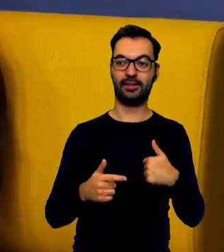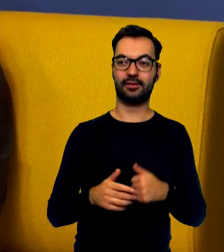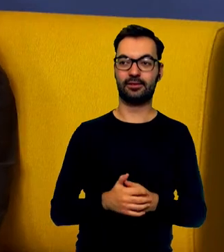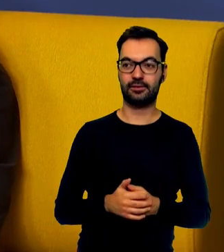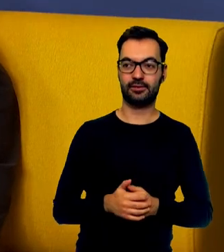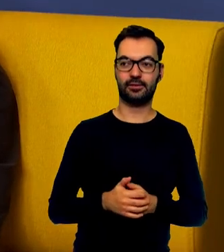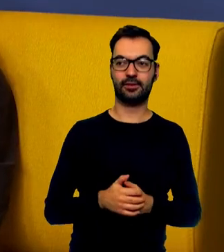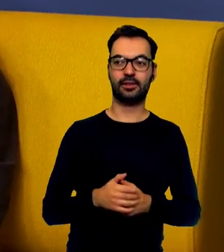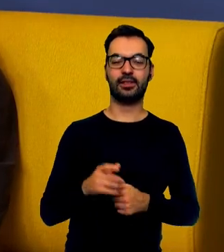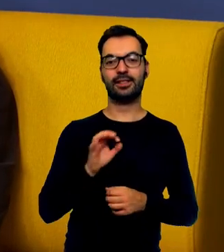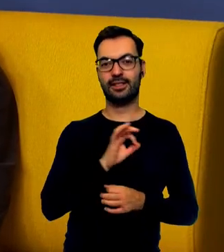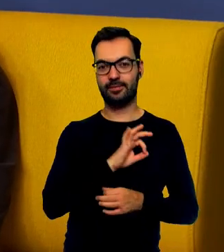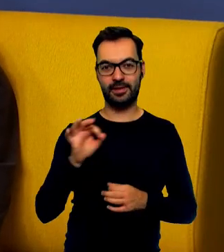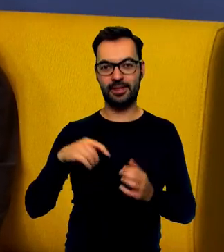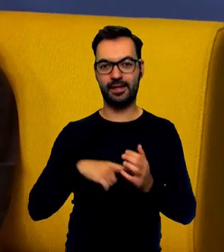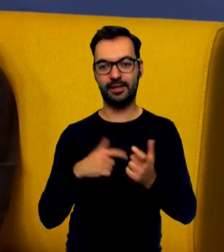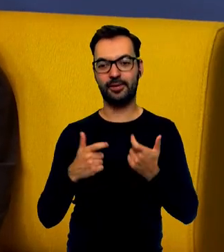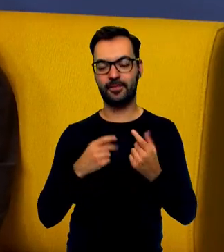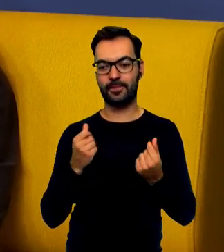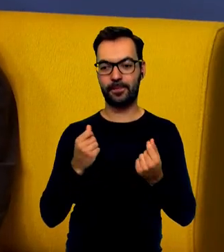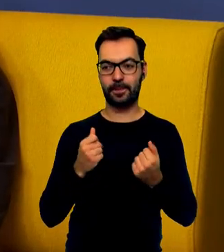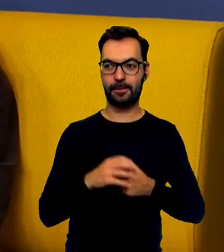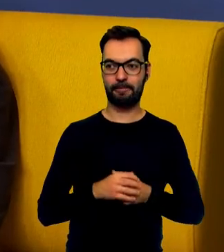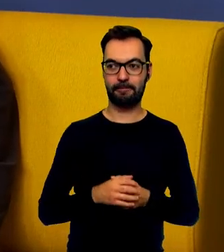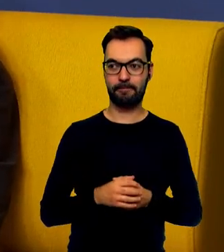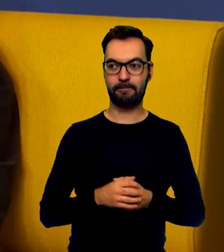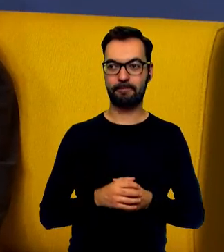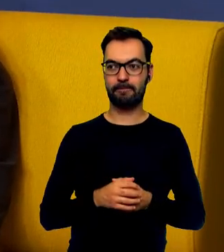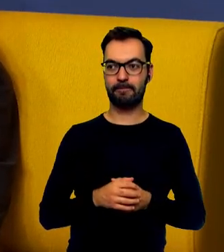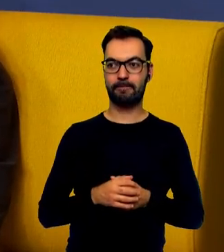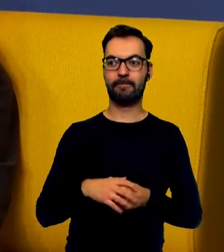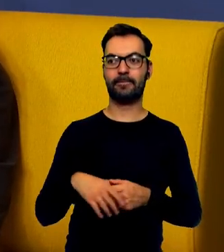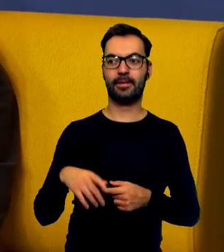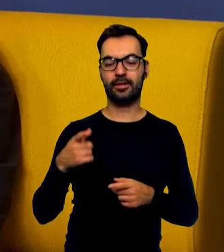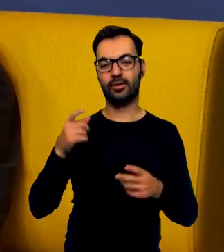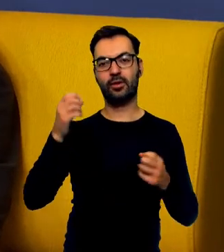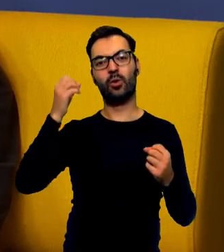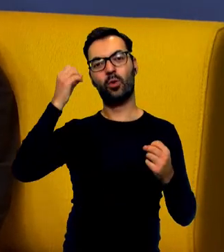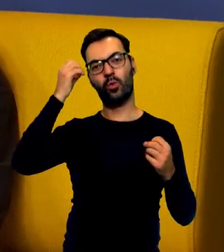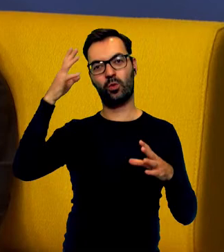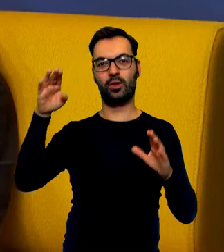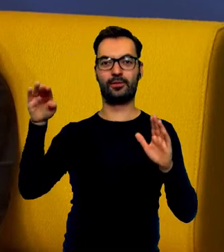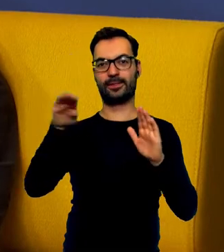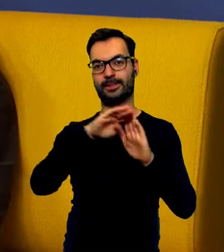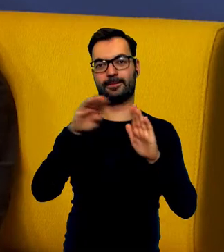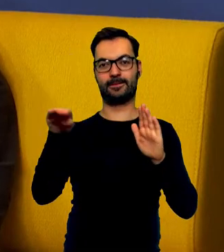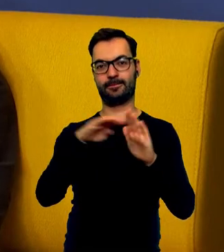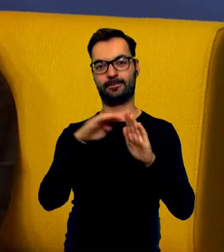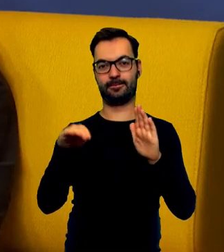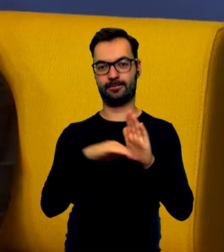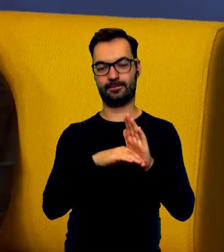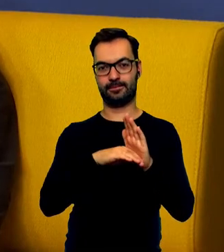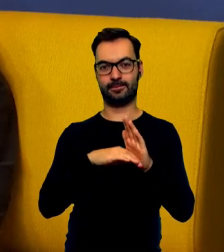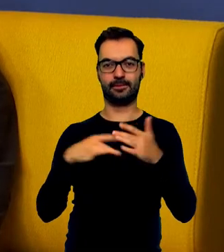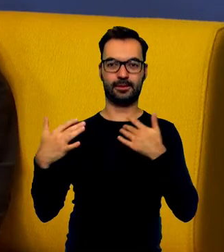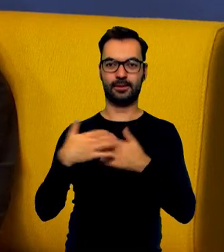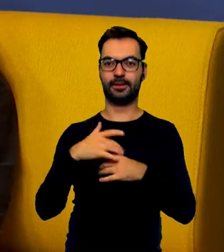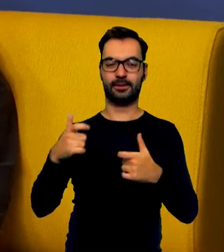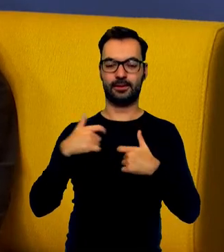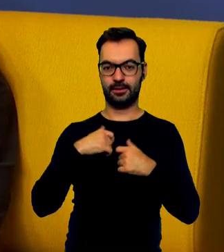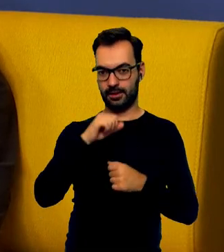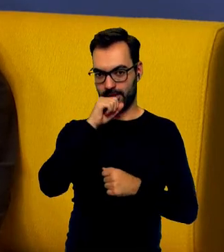tutaj polemicznie się odnoszę do takiego trochę kulturowego dogmatu nakazującego,